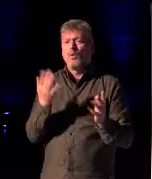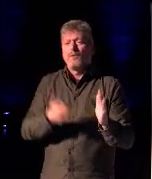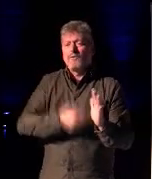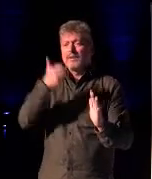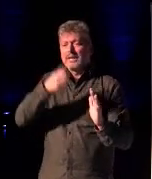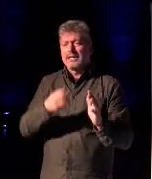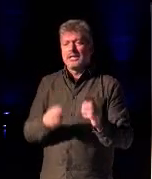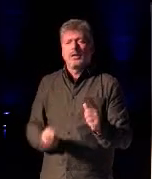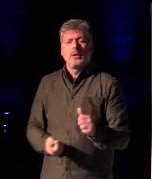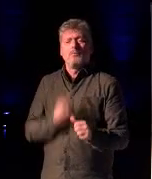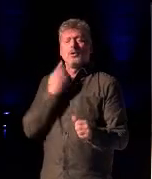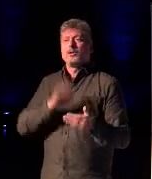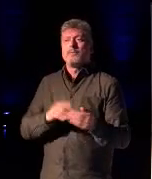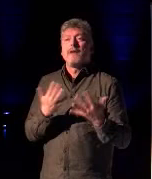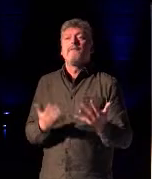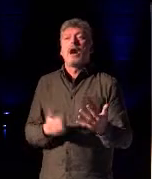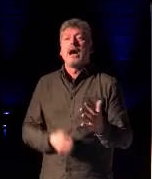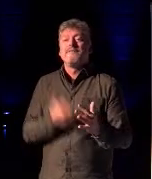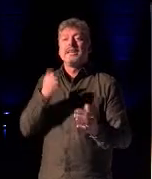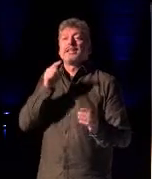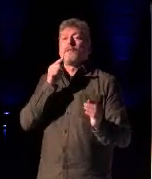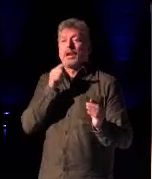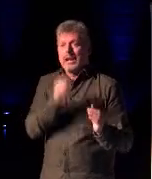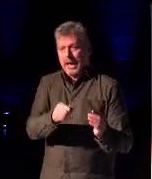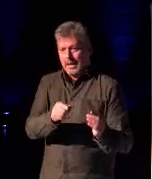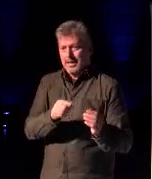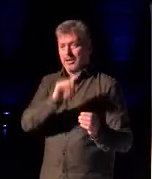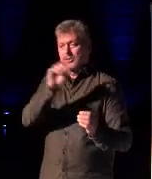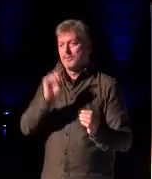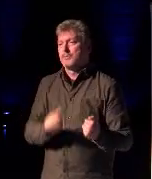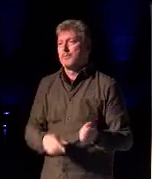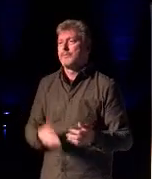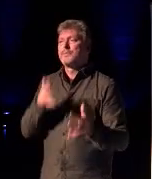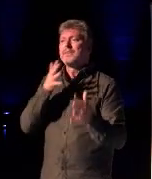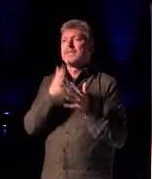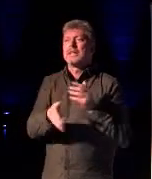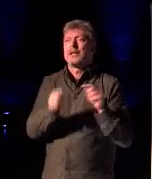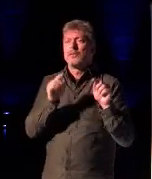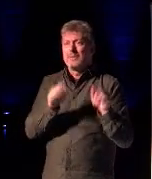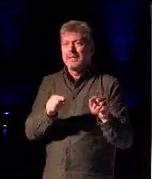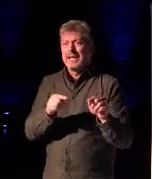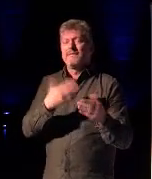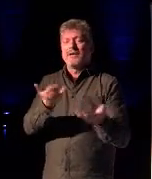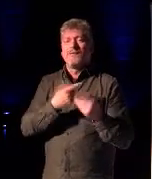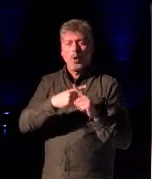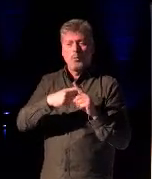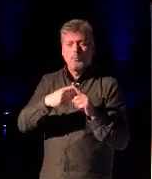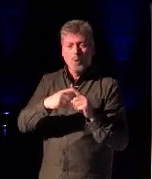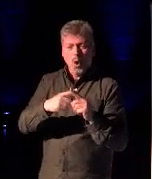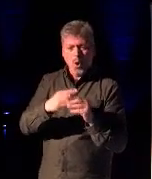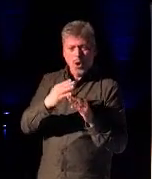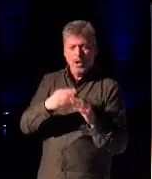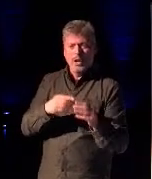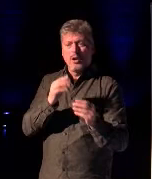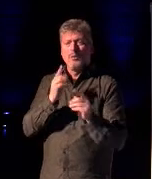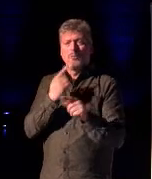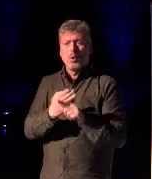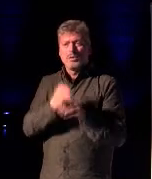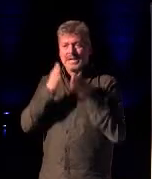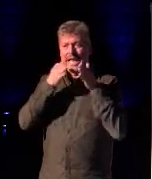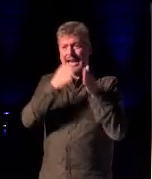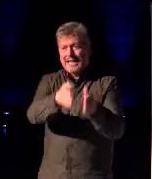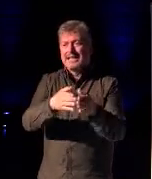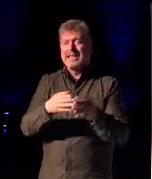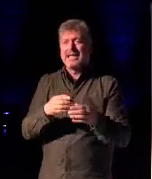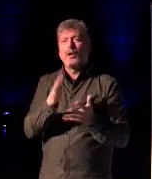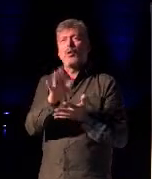det starter med hva viktig for deg spørsmålet. Gjennom det får vi mål og retning, og gjennom det